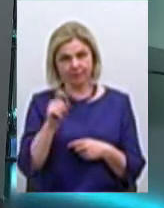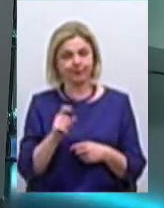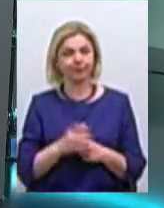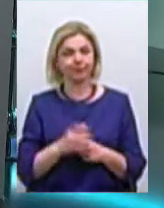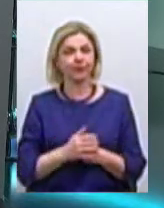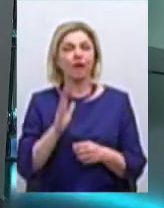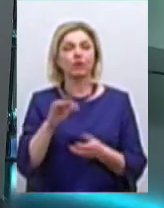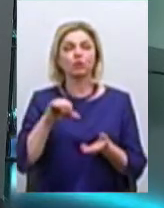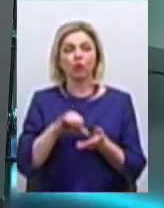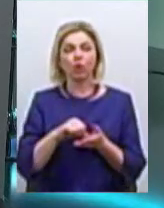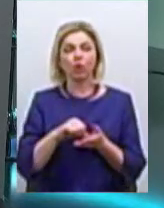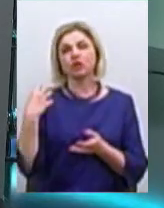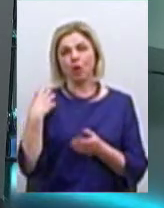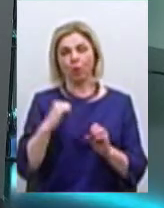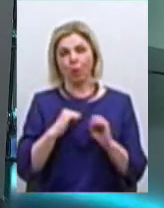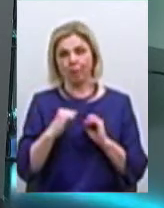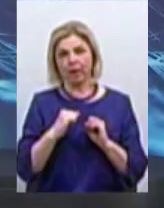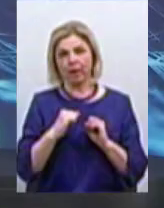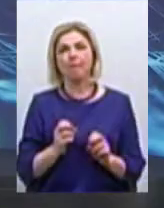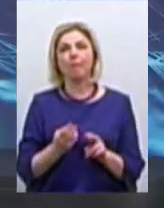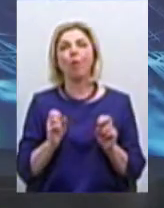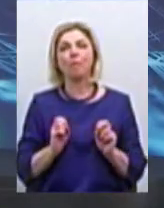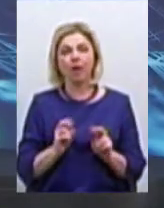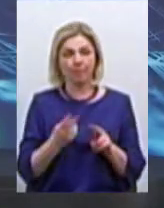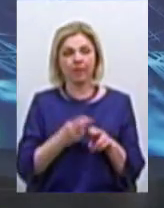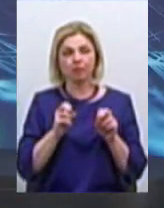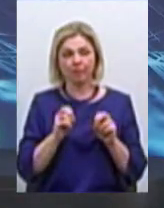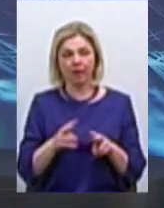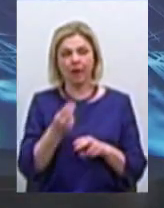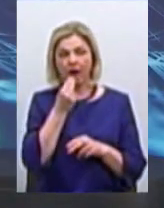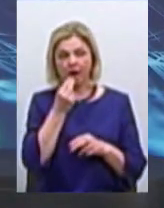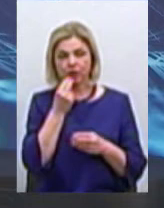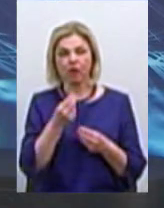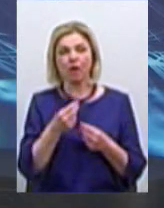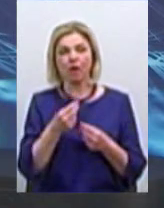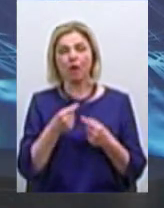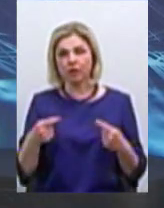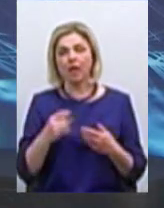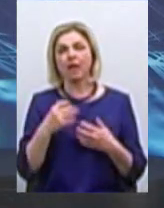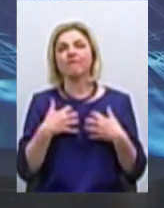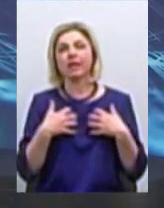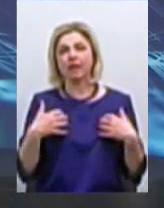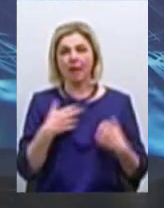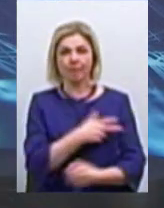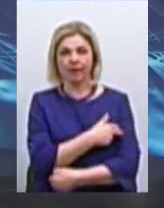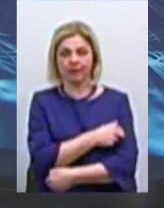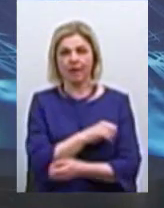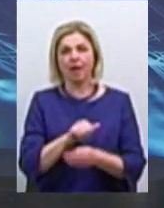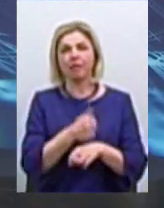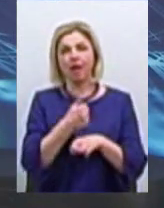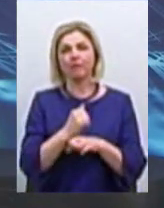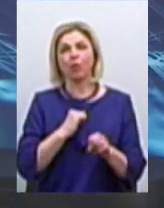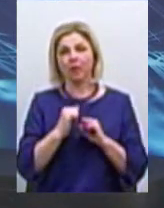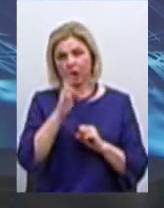начальниця управління безпечності харчових продуктів та ветеринарної медицини Головного управління Державної